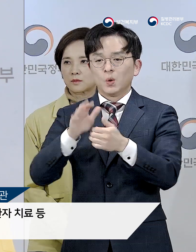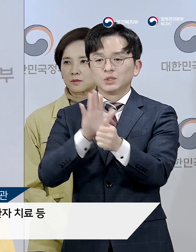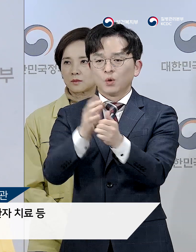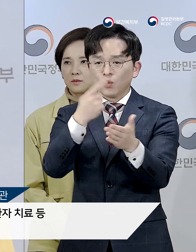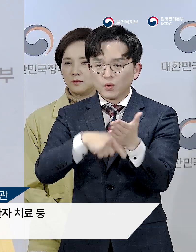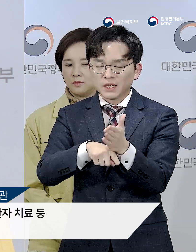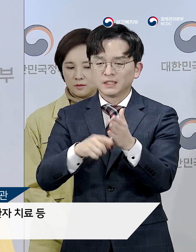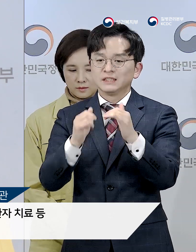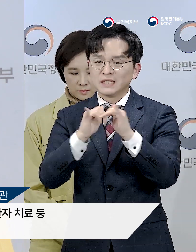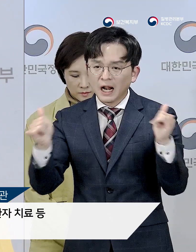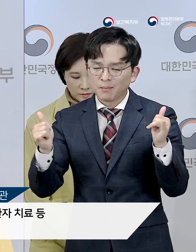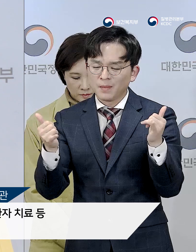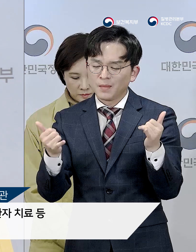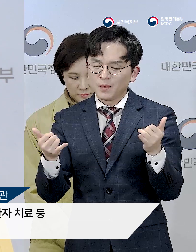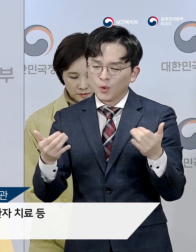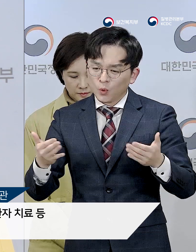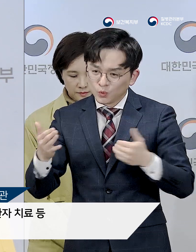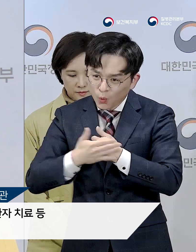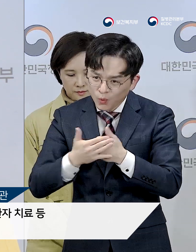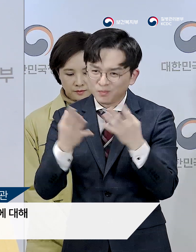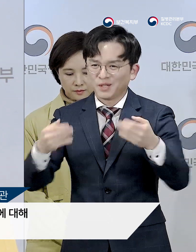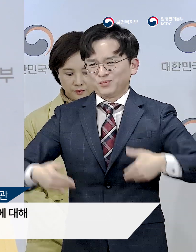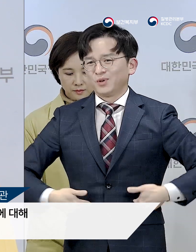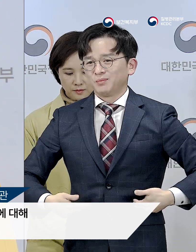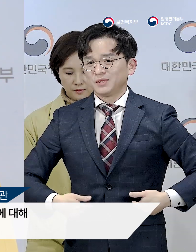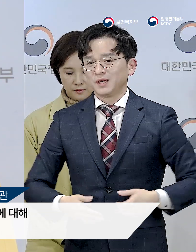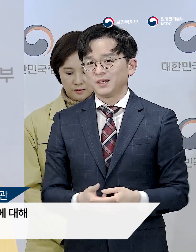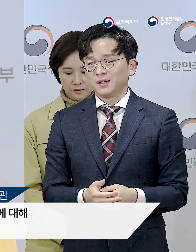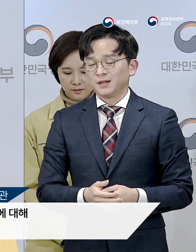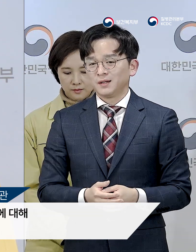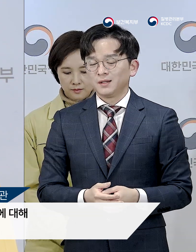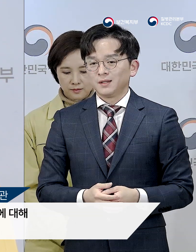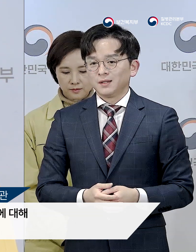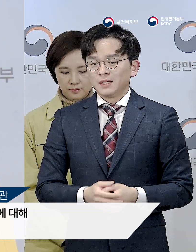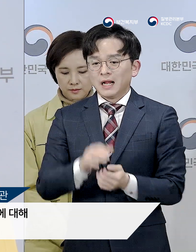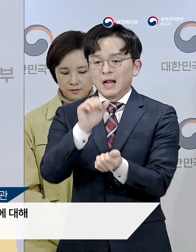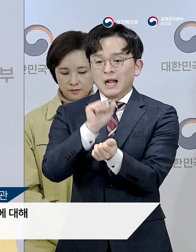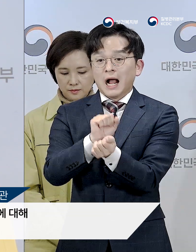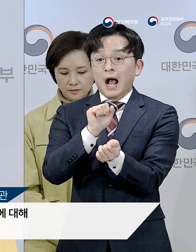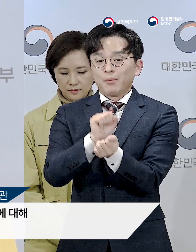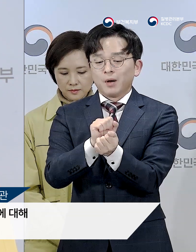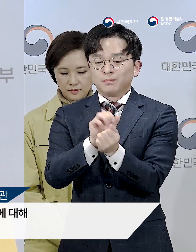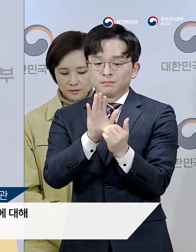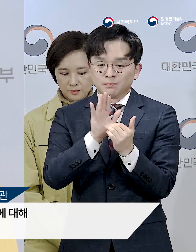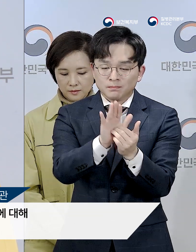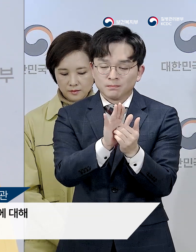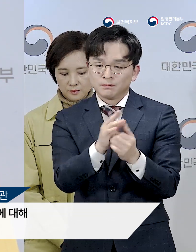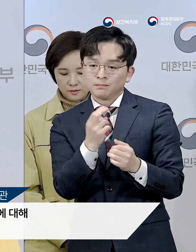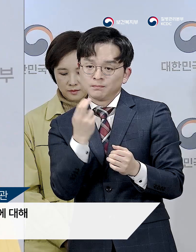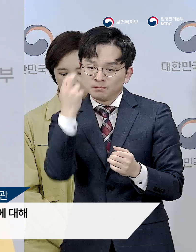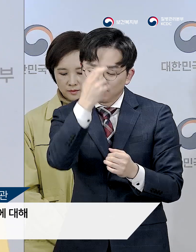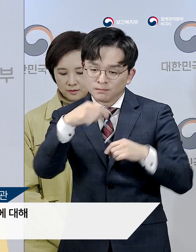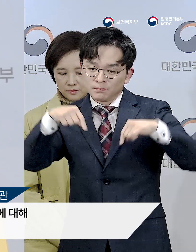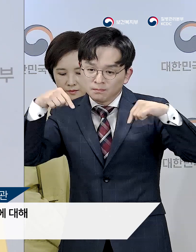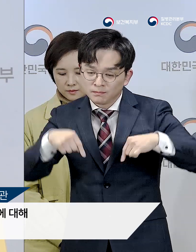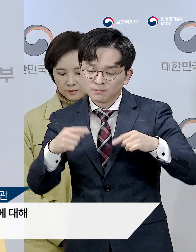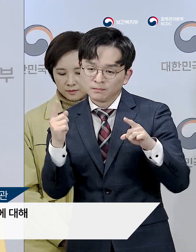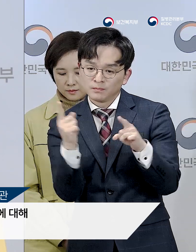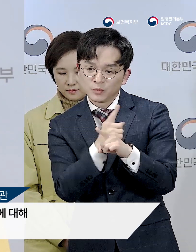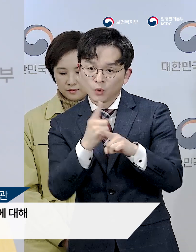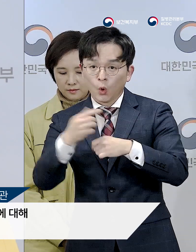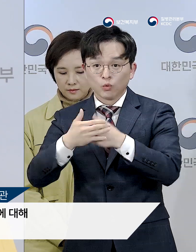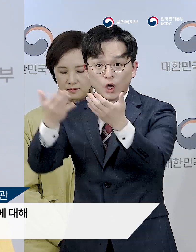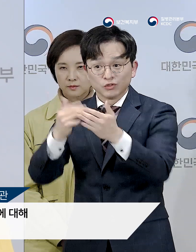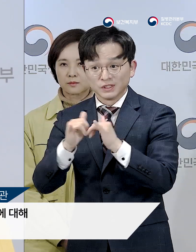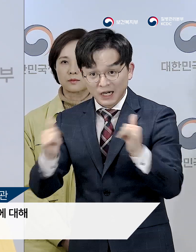의료 지원을 위한 인력이 필요합니다. 정부는 감염병 확산 방지를 위해 협조하는 의료인에 대해 충분한